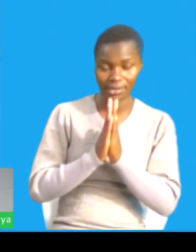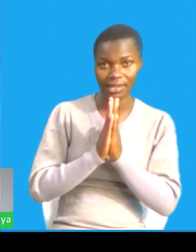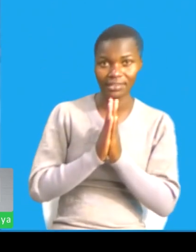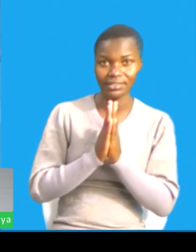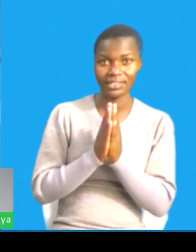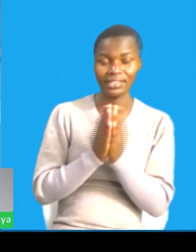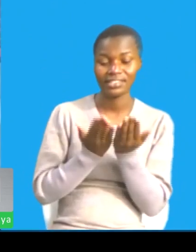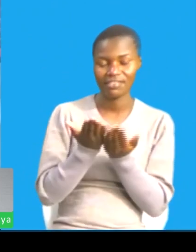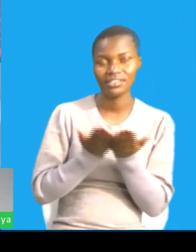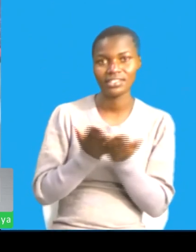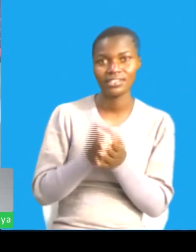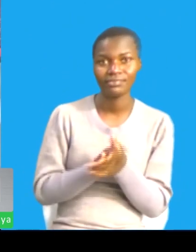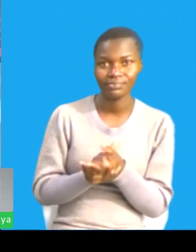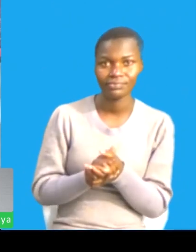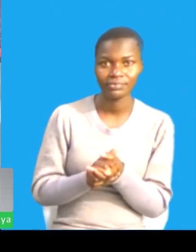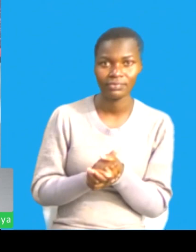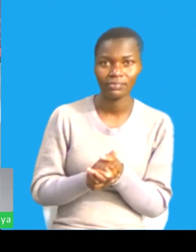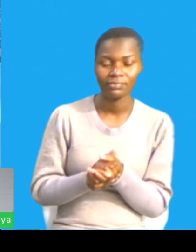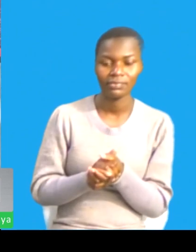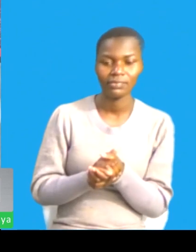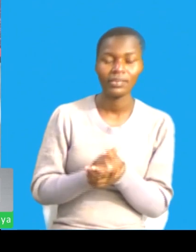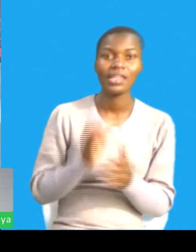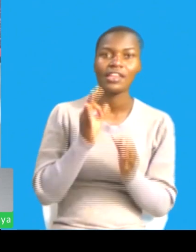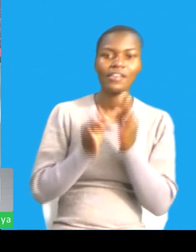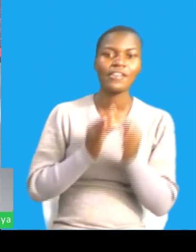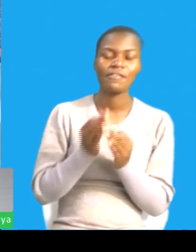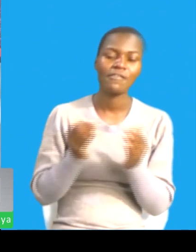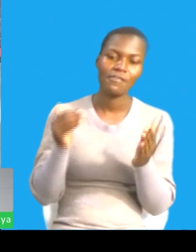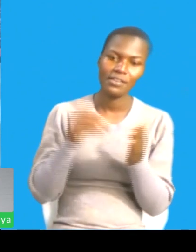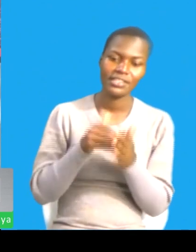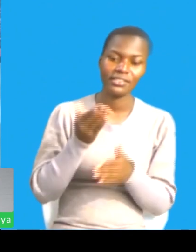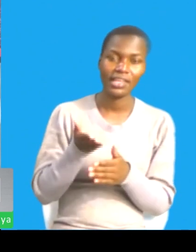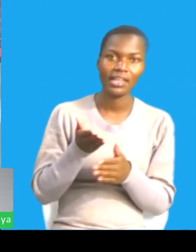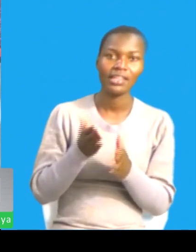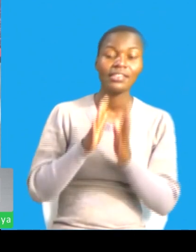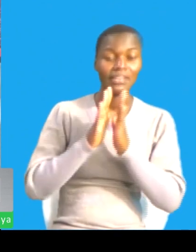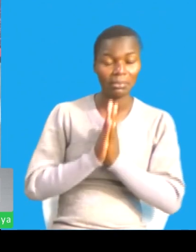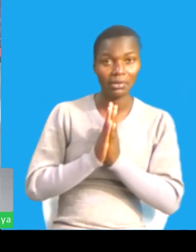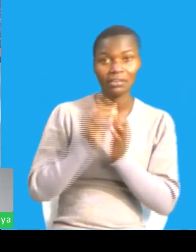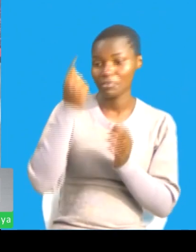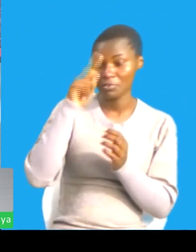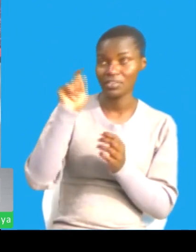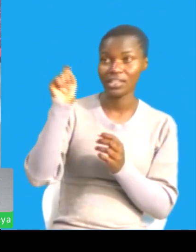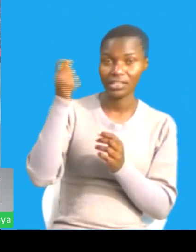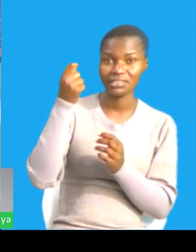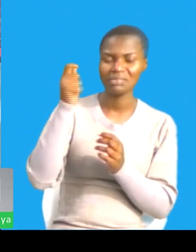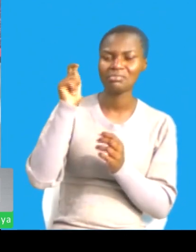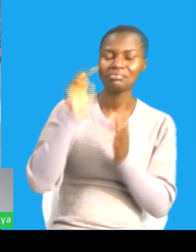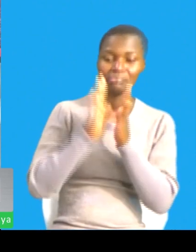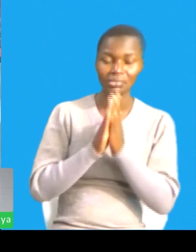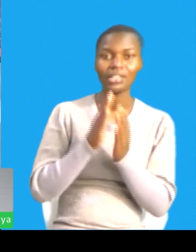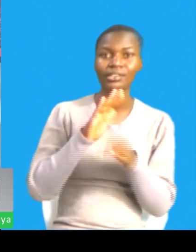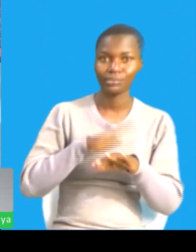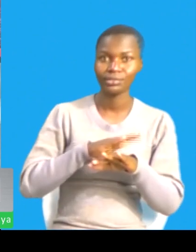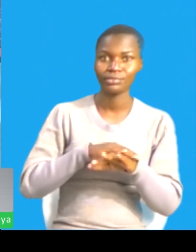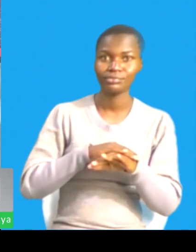na mambo mingi Kenya hii Jonah. So wakifika waombe, they pray for the country. Maombi ni mzuri but wawekewe